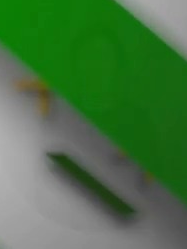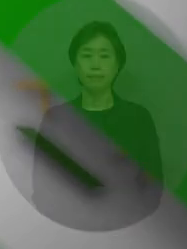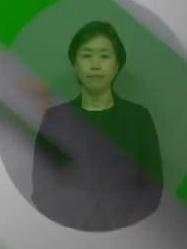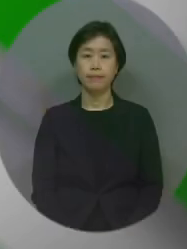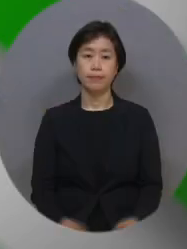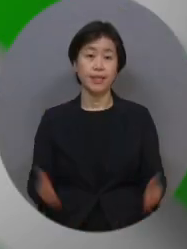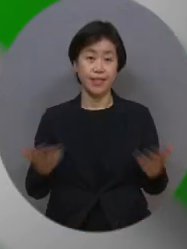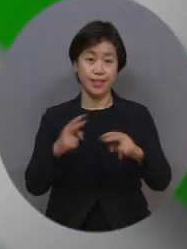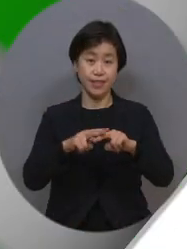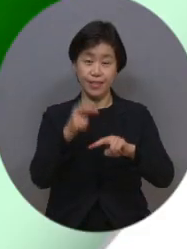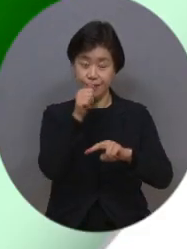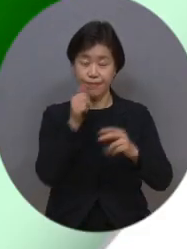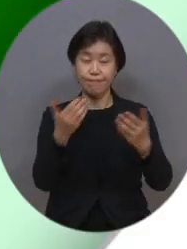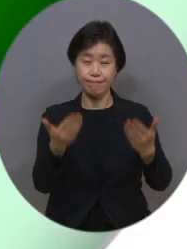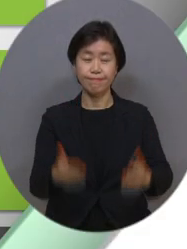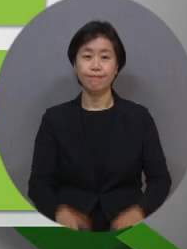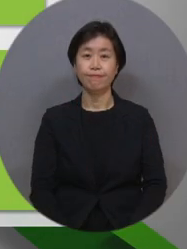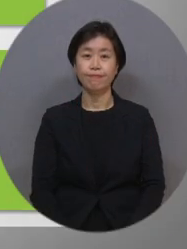오늘의 취업 정보입니다.